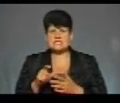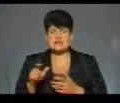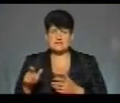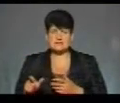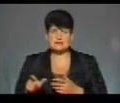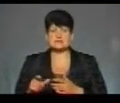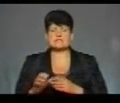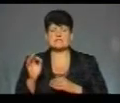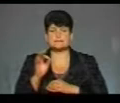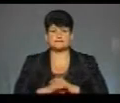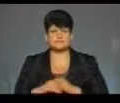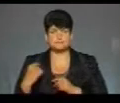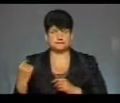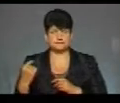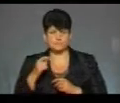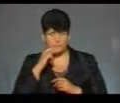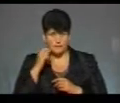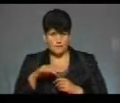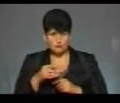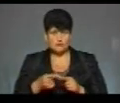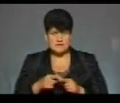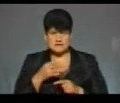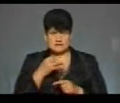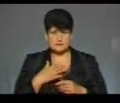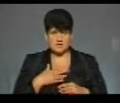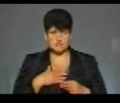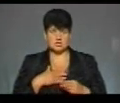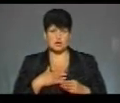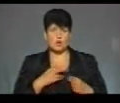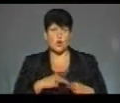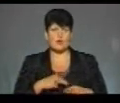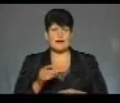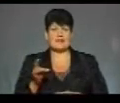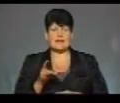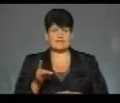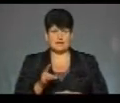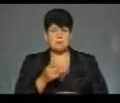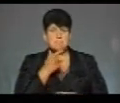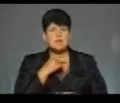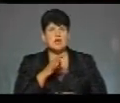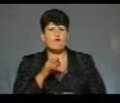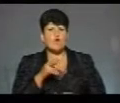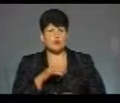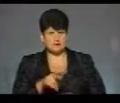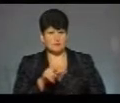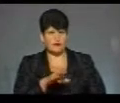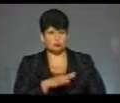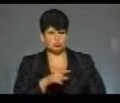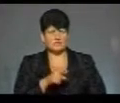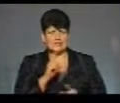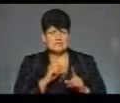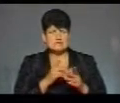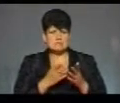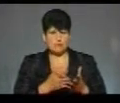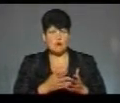командування «Захід». Про це нам повідомили наші колеги з Рівного. Пане Володимире, ви були на таких